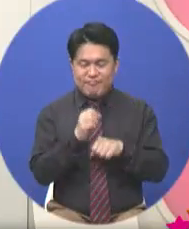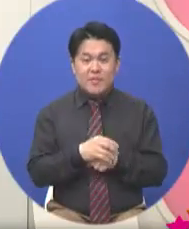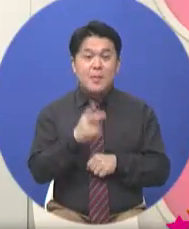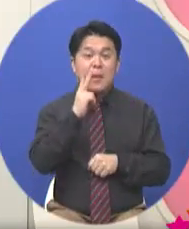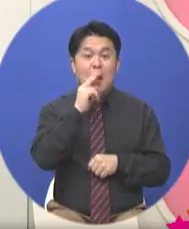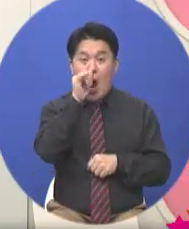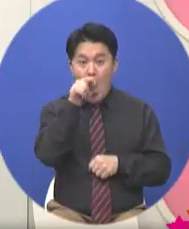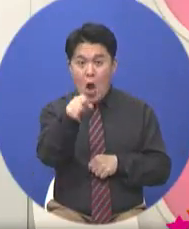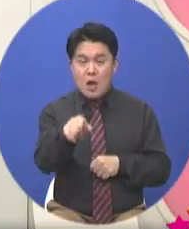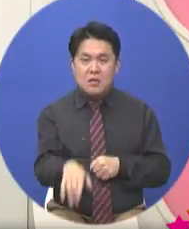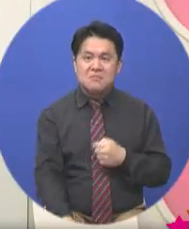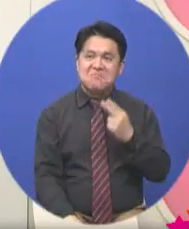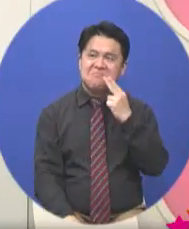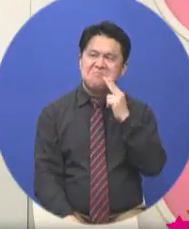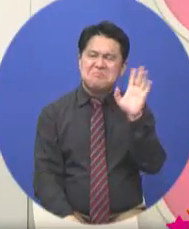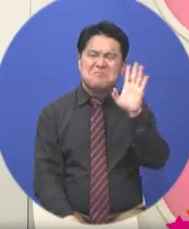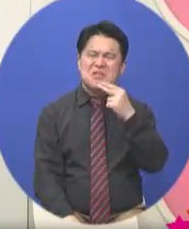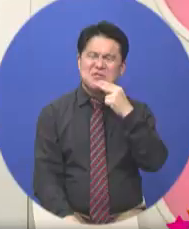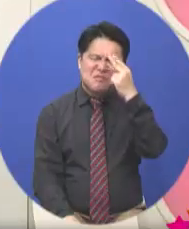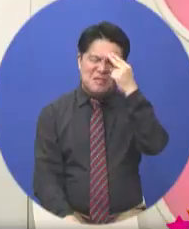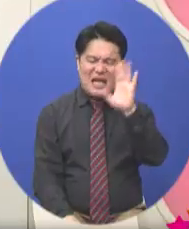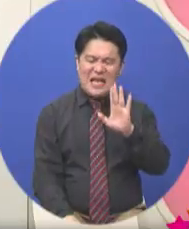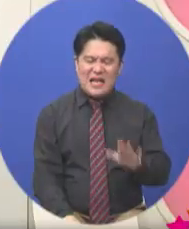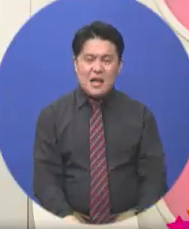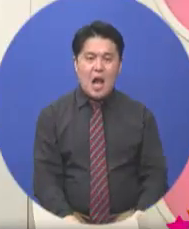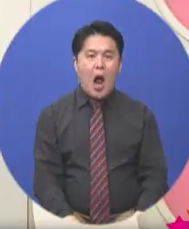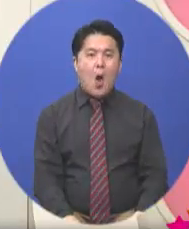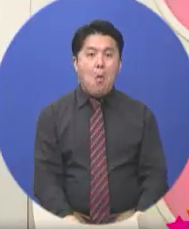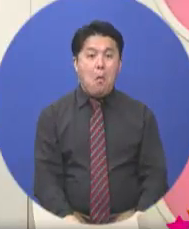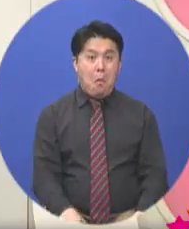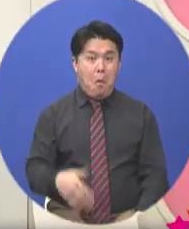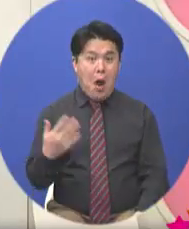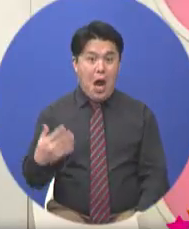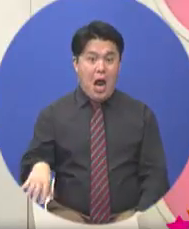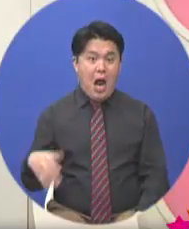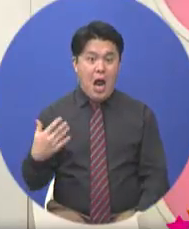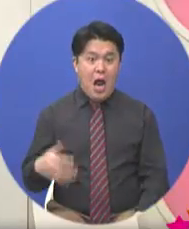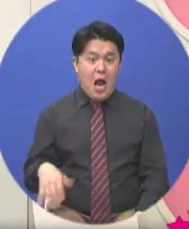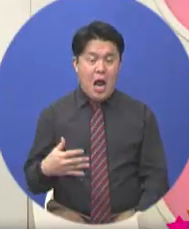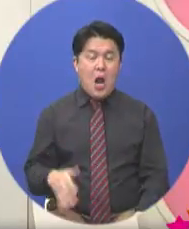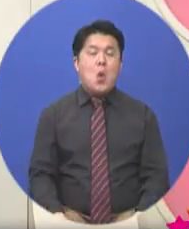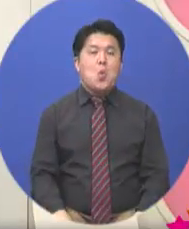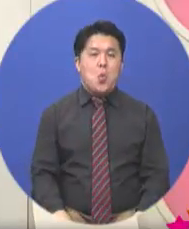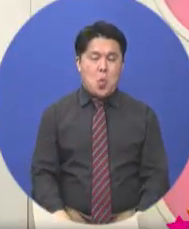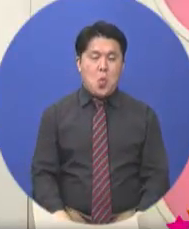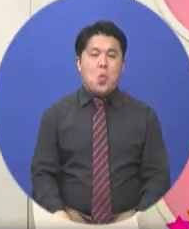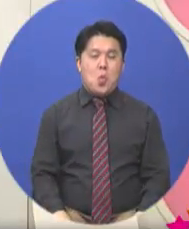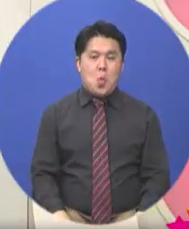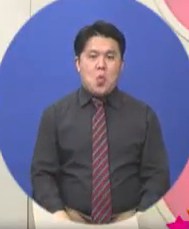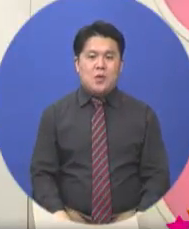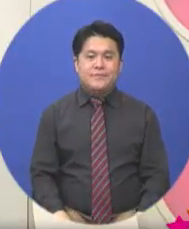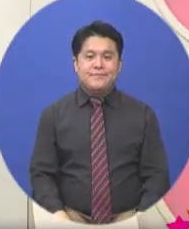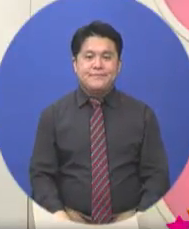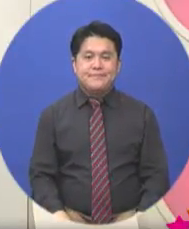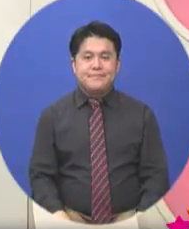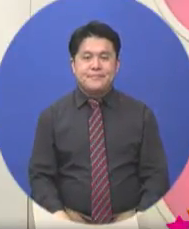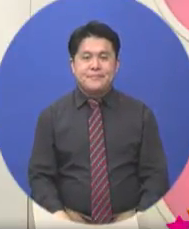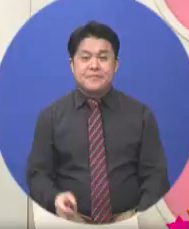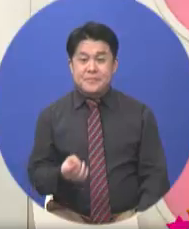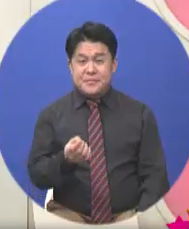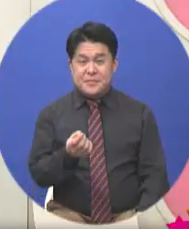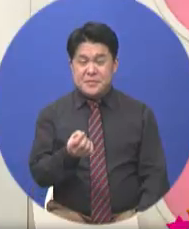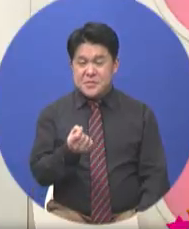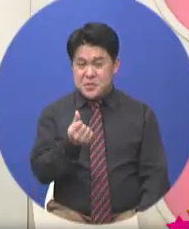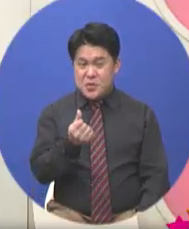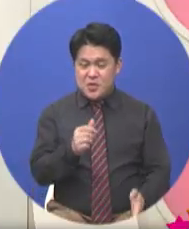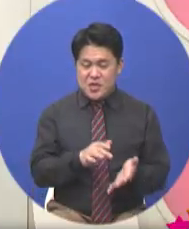담배 피세요? 담배 술 안 먹어요. 담배도 아, 술도 안 드세요? 술도 안 드시고? 예, 예. 아, 약주는 좀